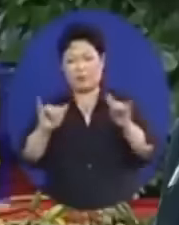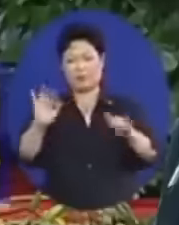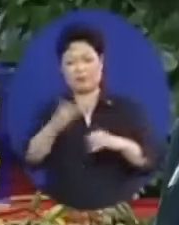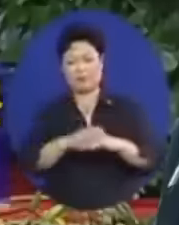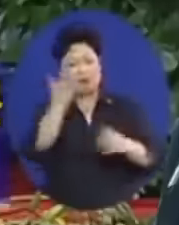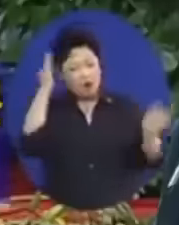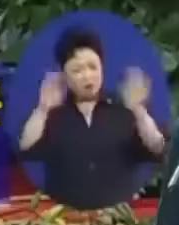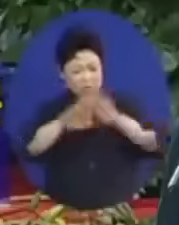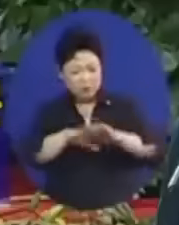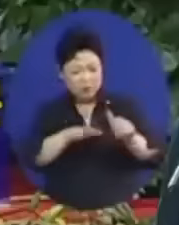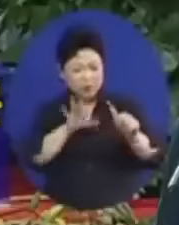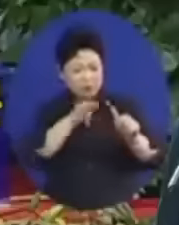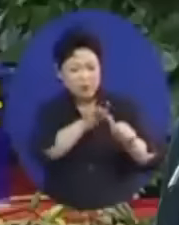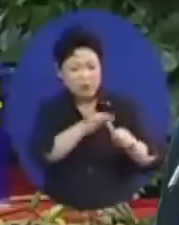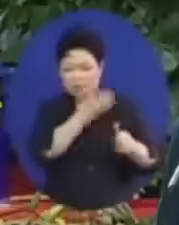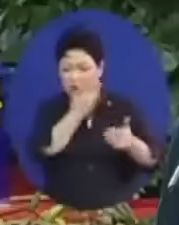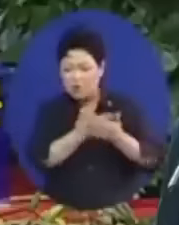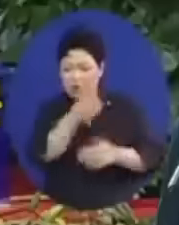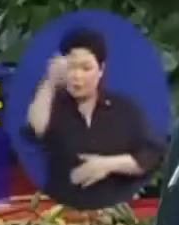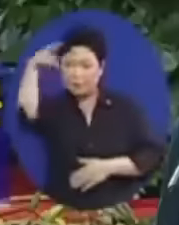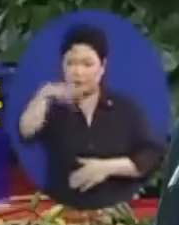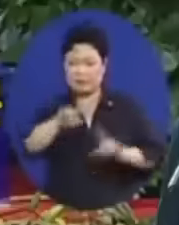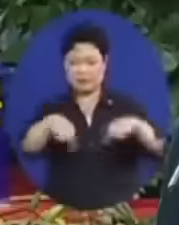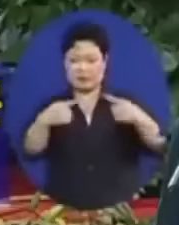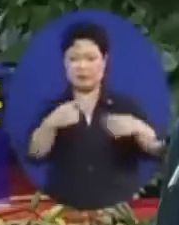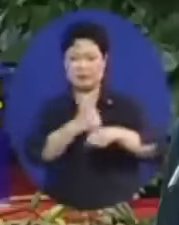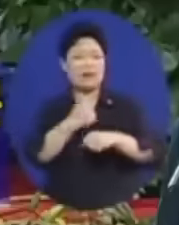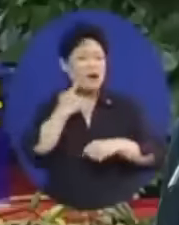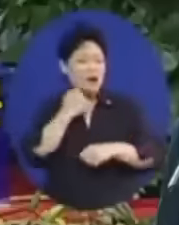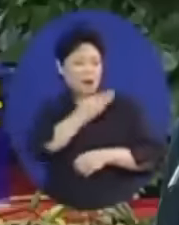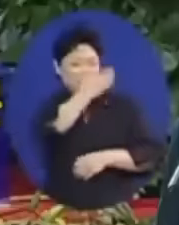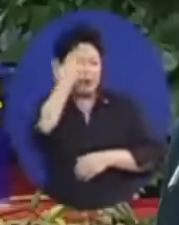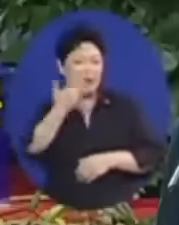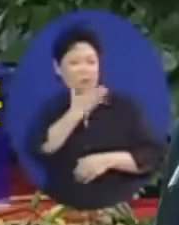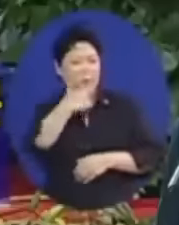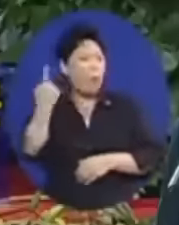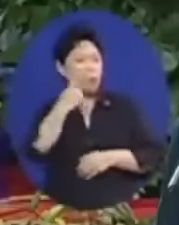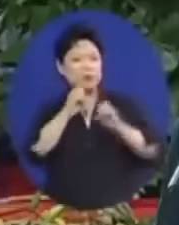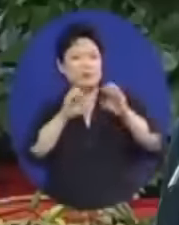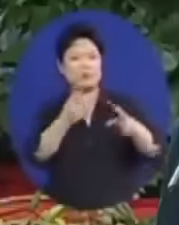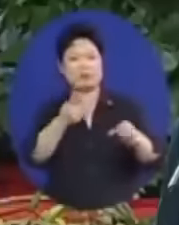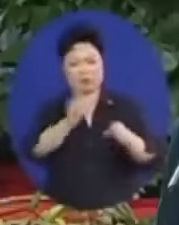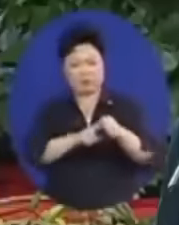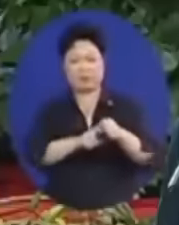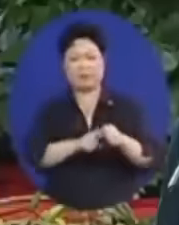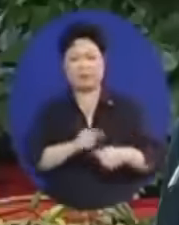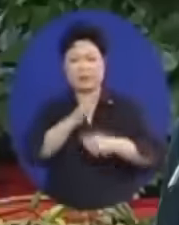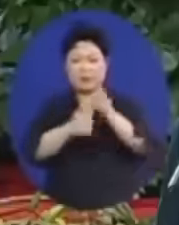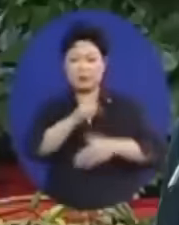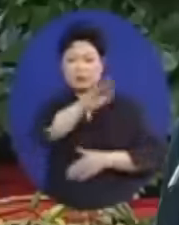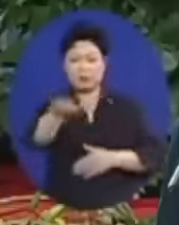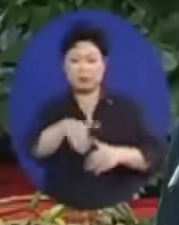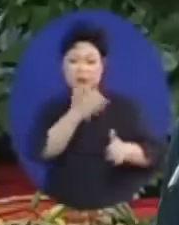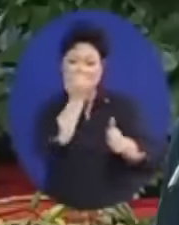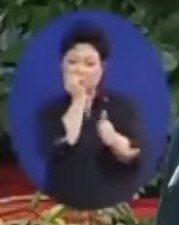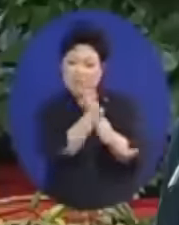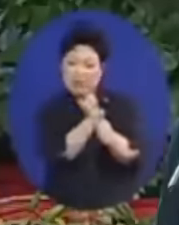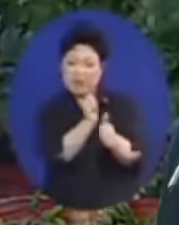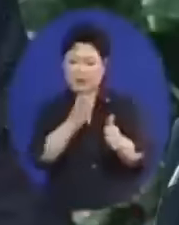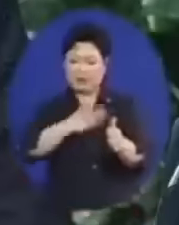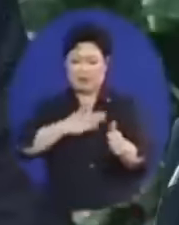그의 희한 빛에 들어가게 하신 이의 아름다운 덕을 선포하려 하십니다. 하나님께서는 우리를 택함 받은